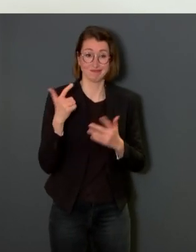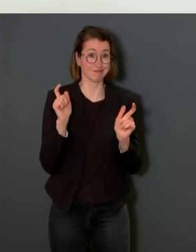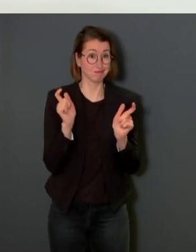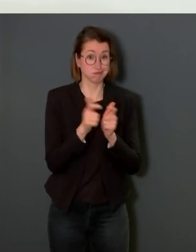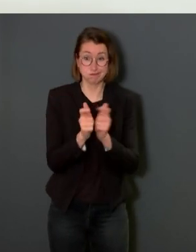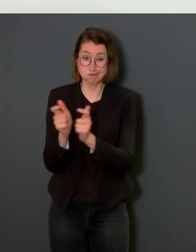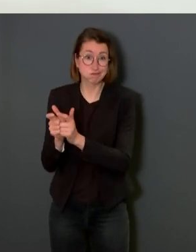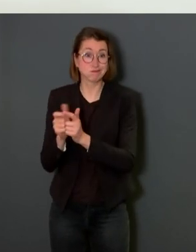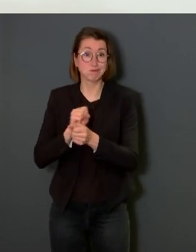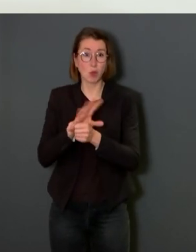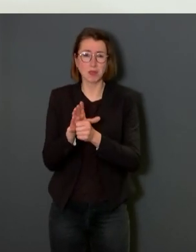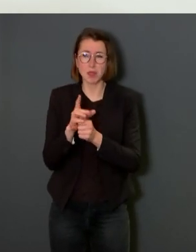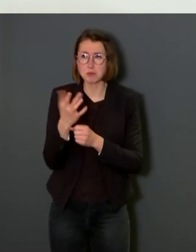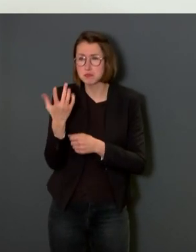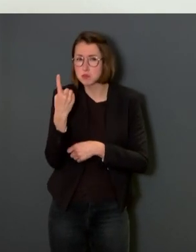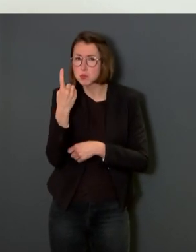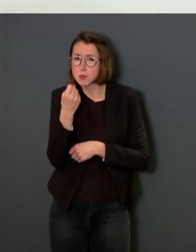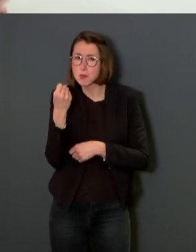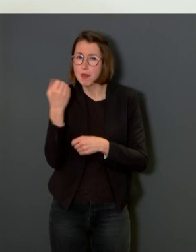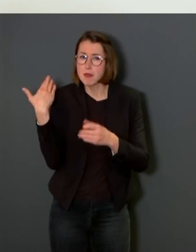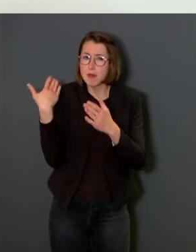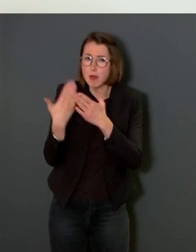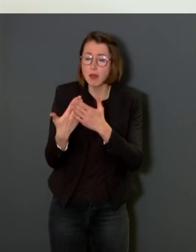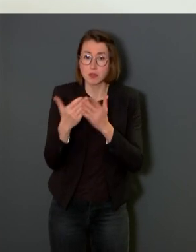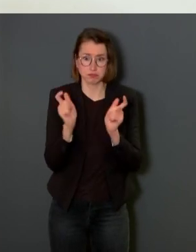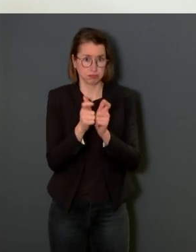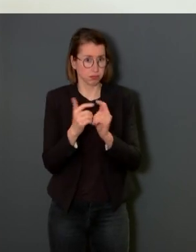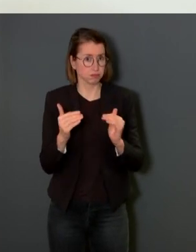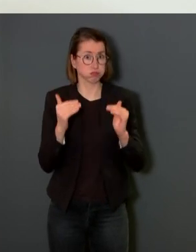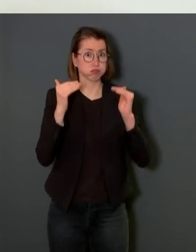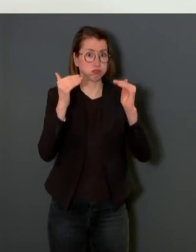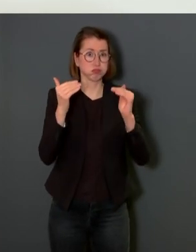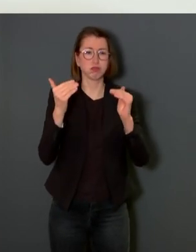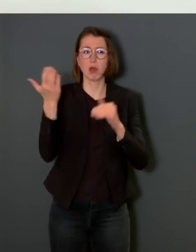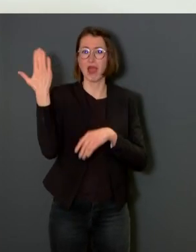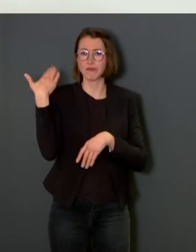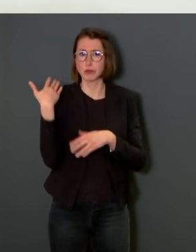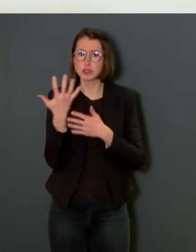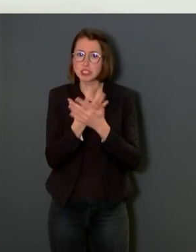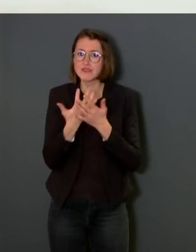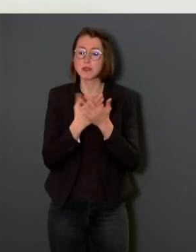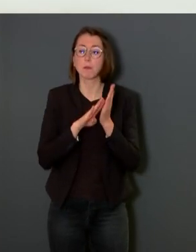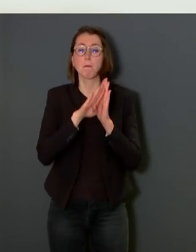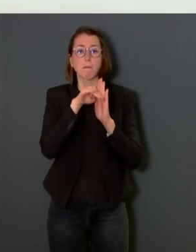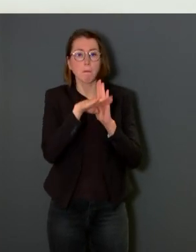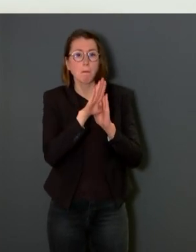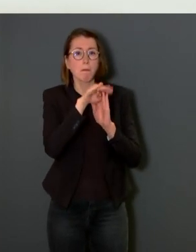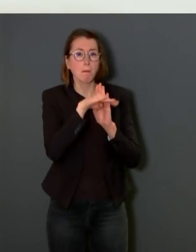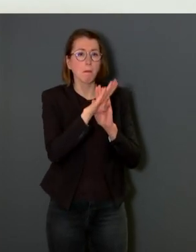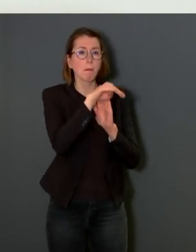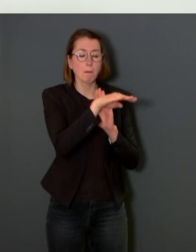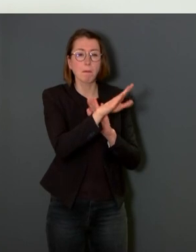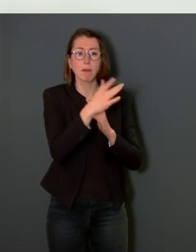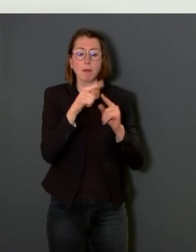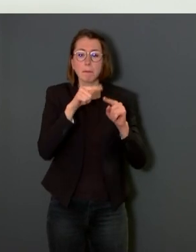depuis un peu plus qu'une semaine. Et on avait vu dans les chiffres une sorte d'oscillation. Hein. Ça montait un petit peu, ça descendait un petit peu. Et en général, ce qu'on